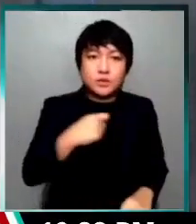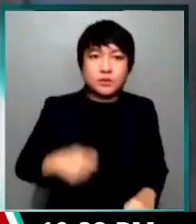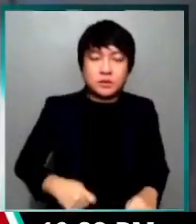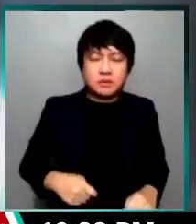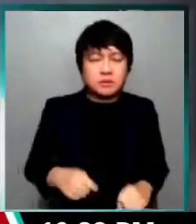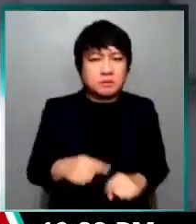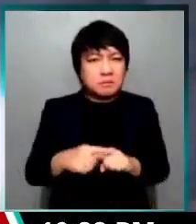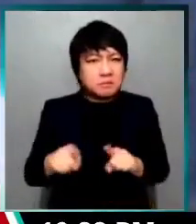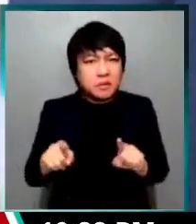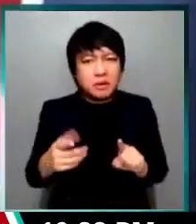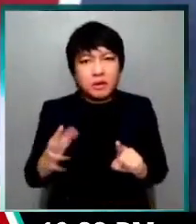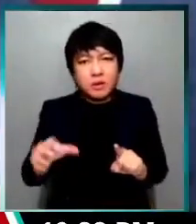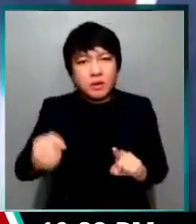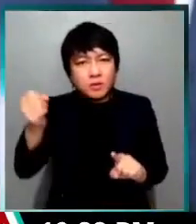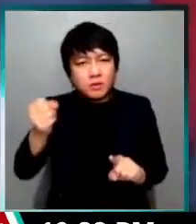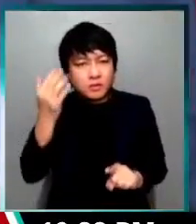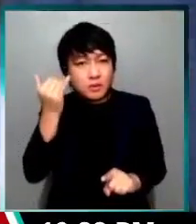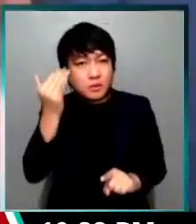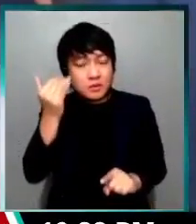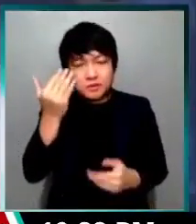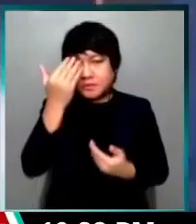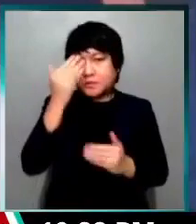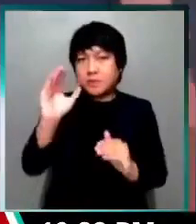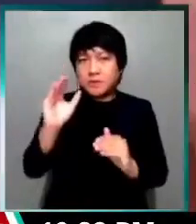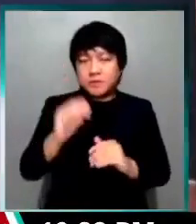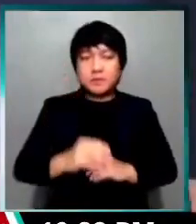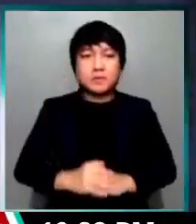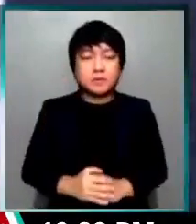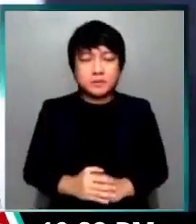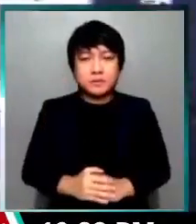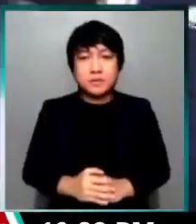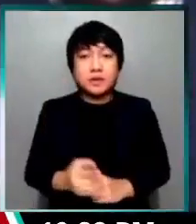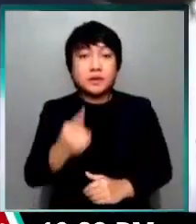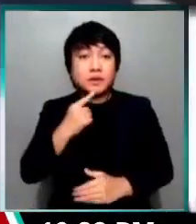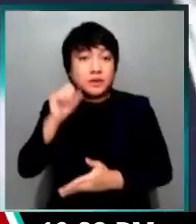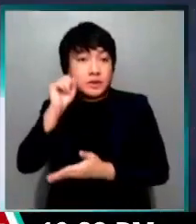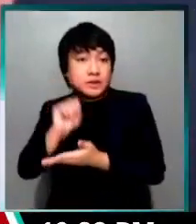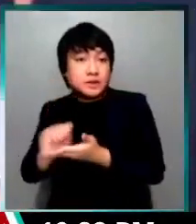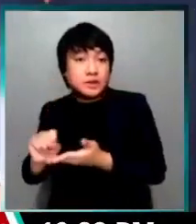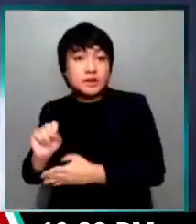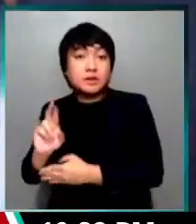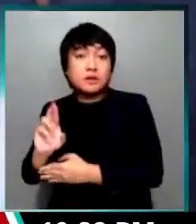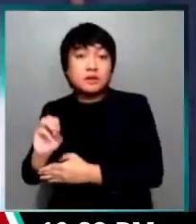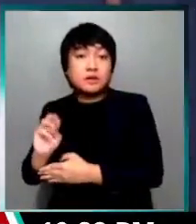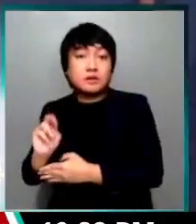kay Philippine Ambassador to the United States, Babe Romualdez, kumpiyansa silang matutuloy ito